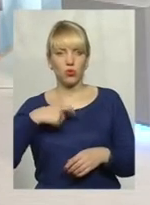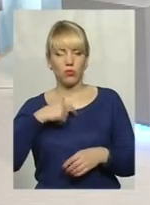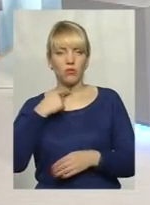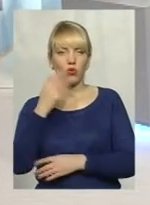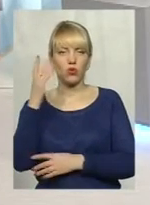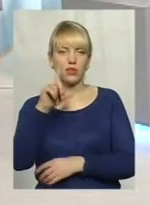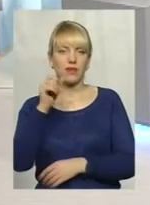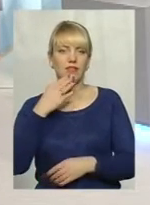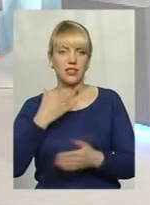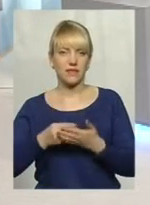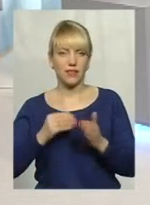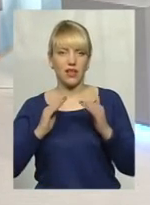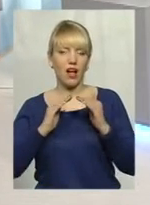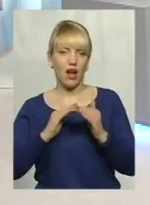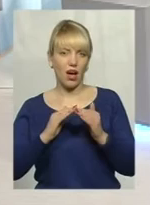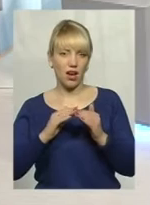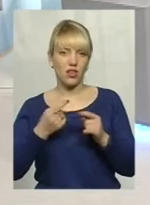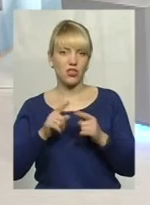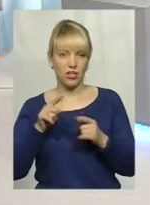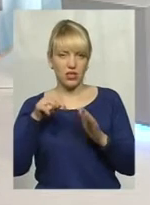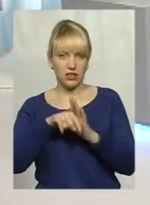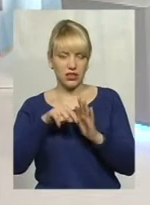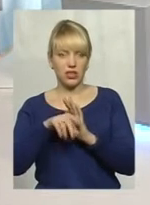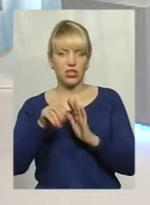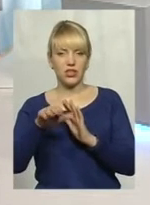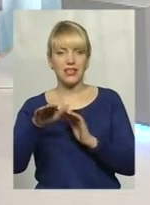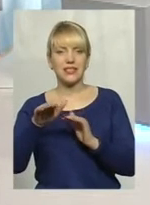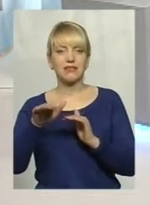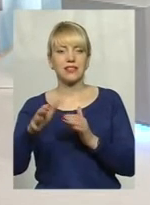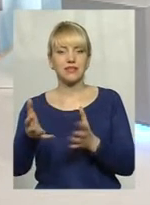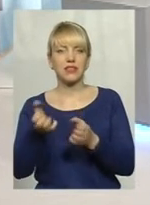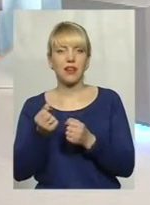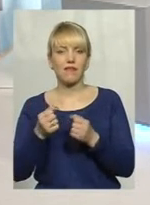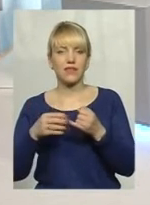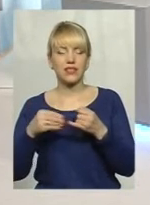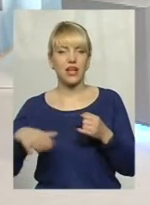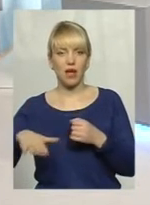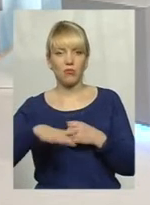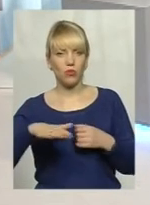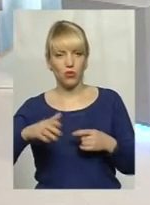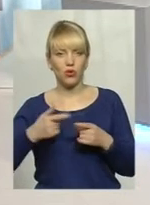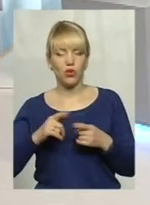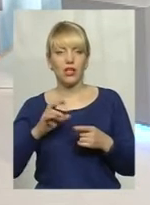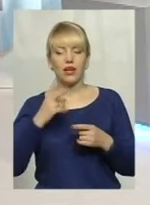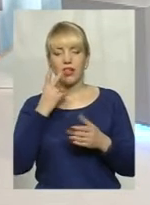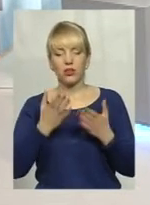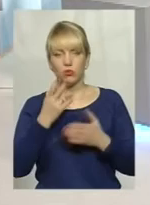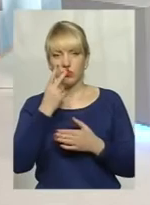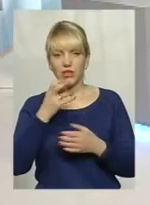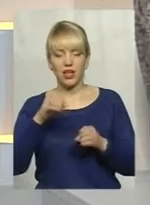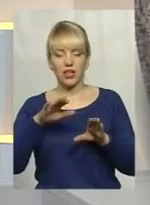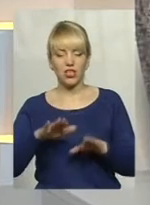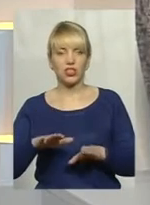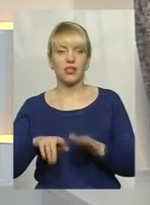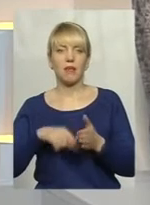гараж, хтось наголосував собі земельну ділянку. Якщо поглянути на рішення сесії міських рад